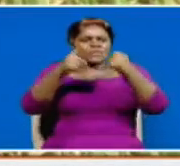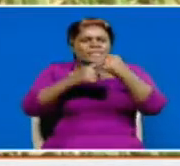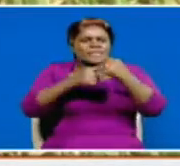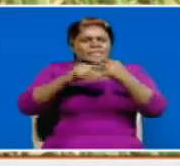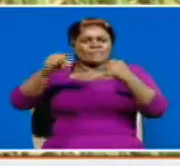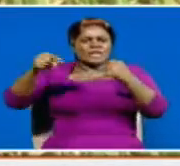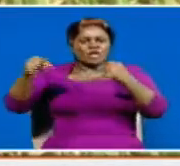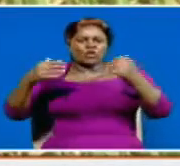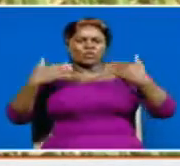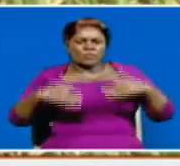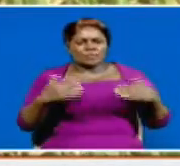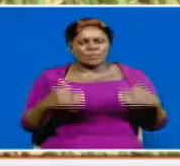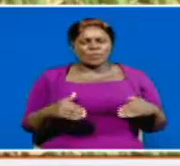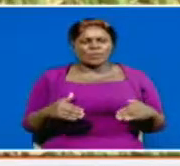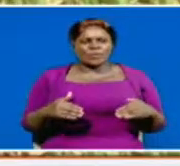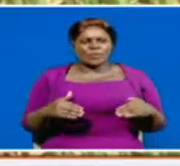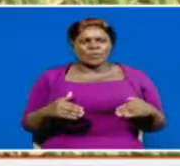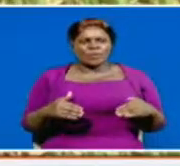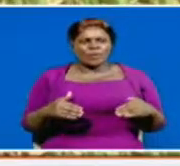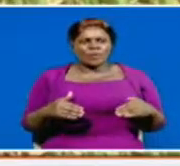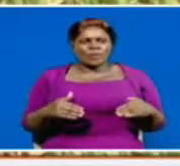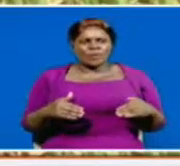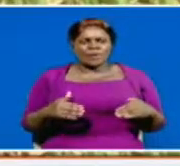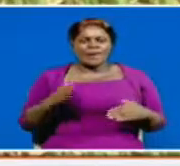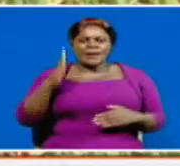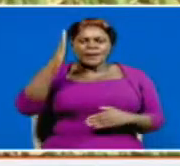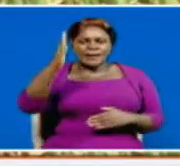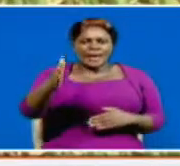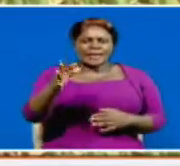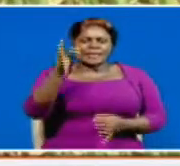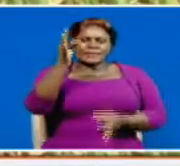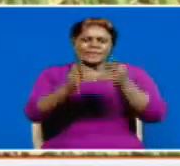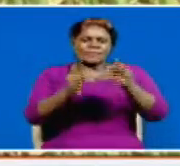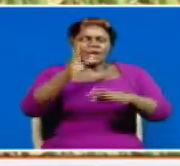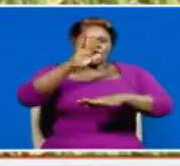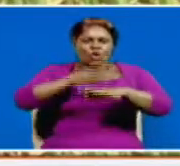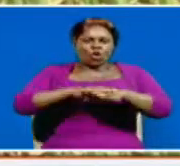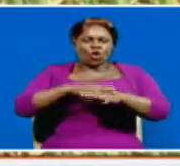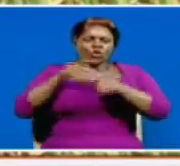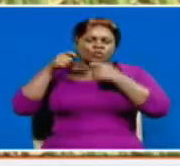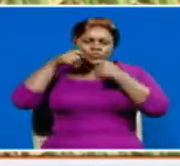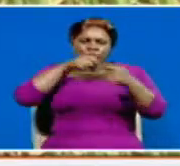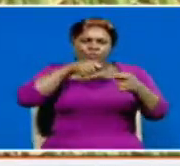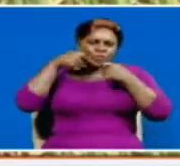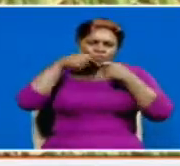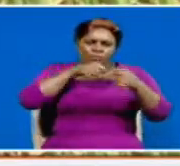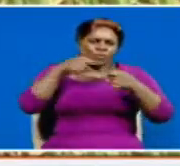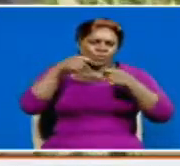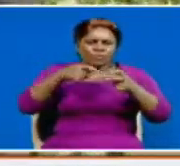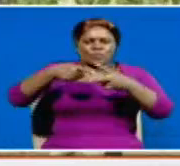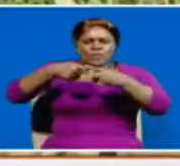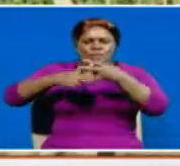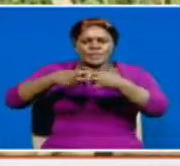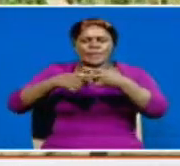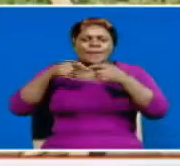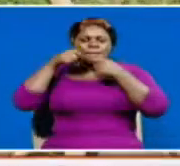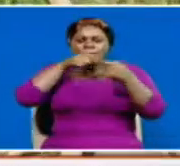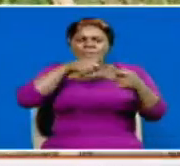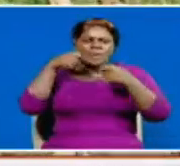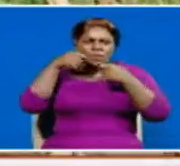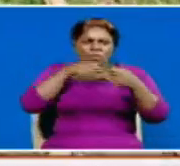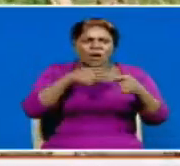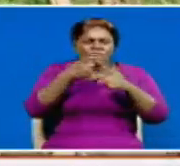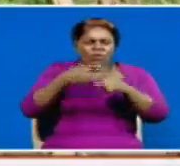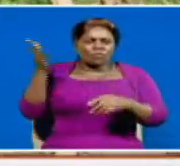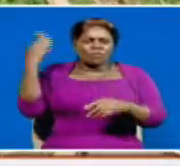plus dependents, direct dependents on sugarcane depend on the survivability of the sugar industry. Miwa yenyewe